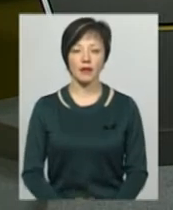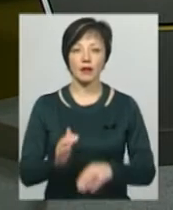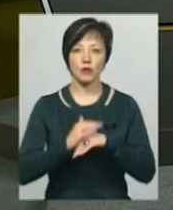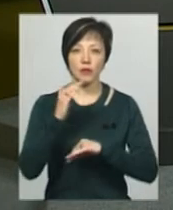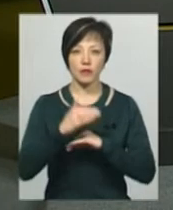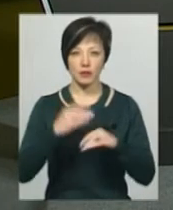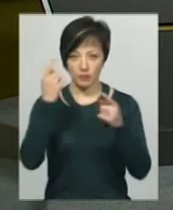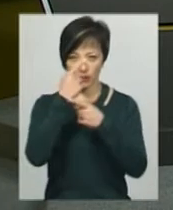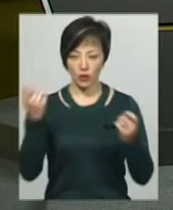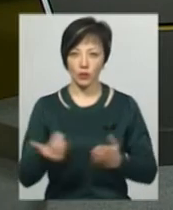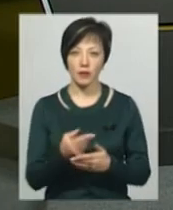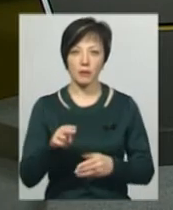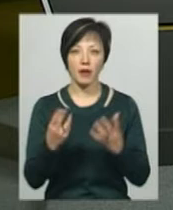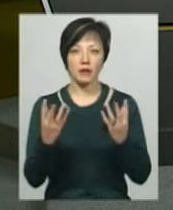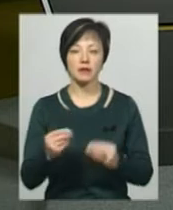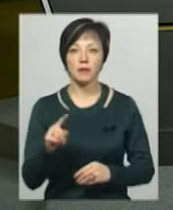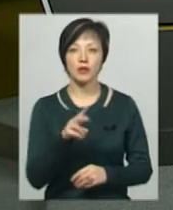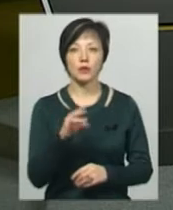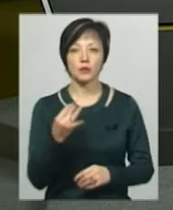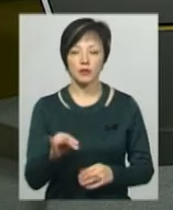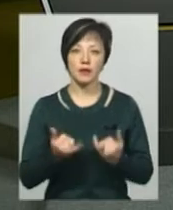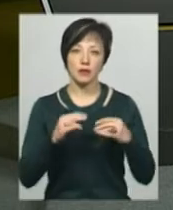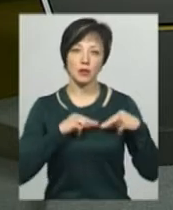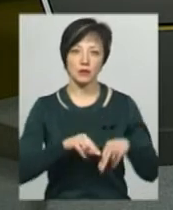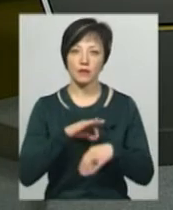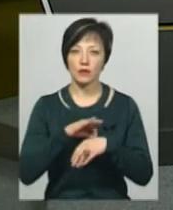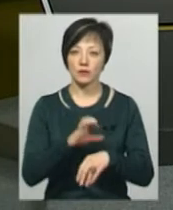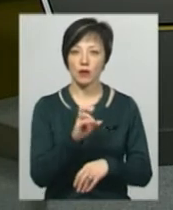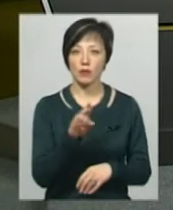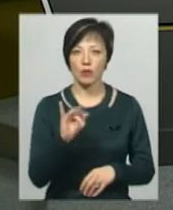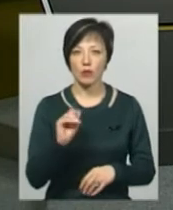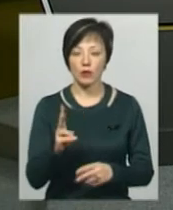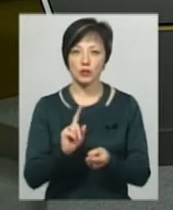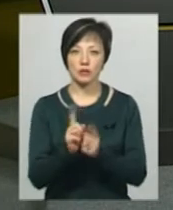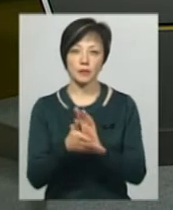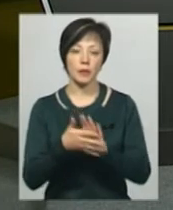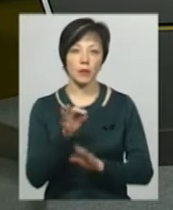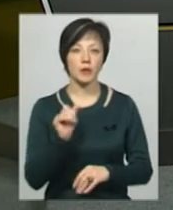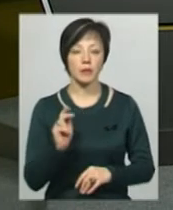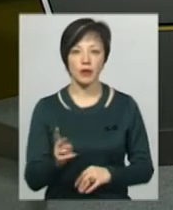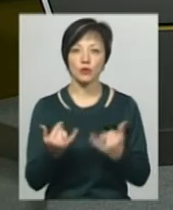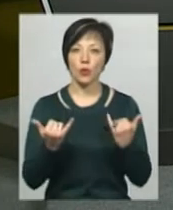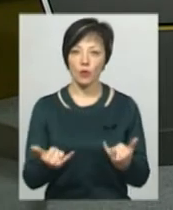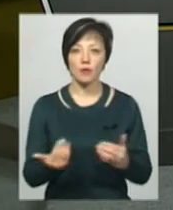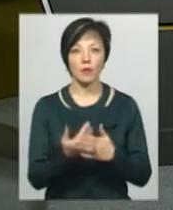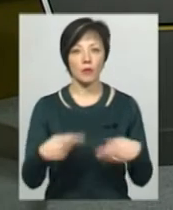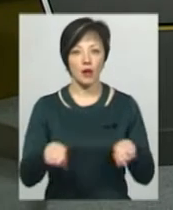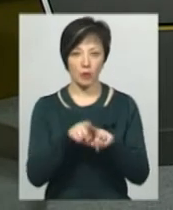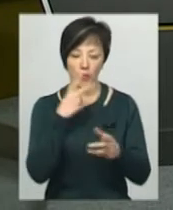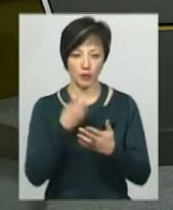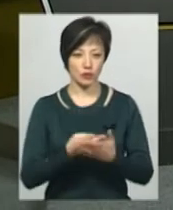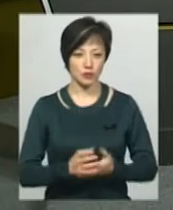Доброго вечора. В ефірі новини п'ятниці, 1 лютого. В студії ведуча Світлана Поробок, диктор жестової мови Ольга Рибак. Сьогодні у випуску ви